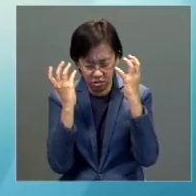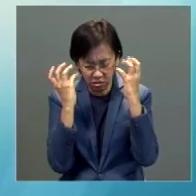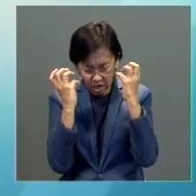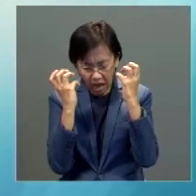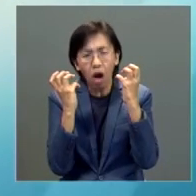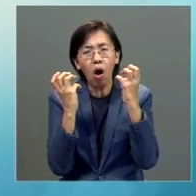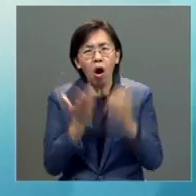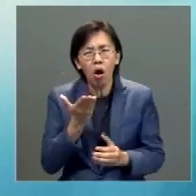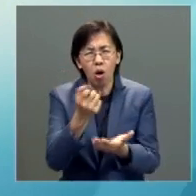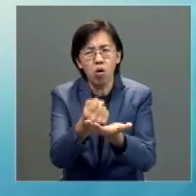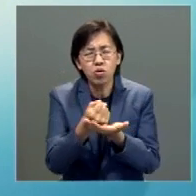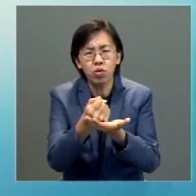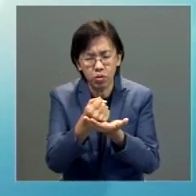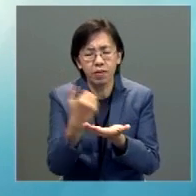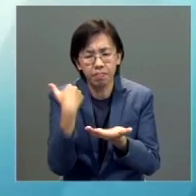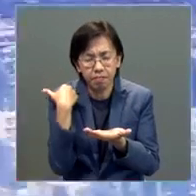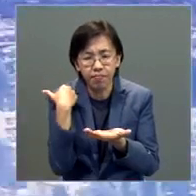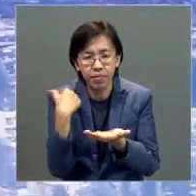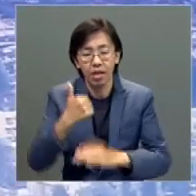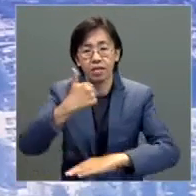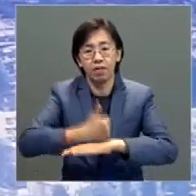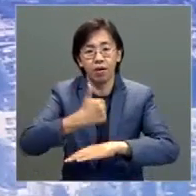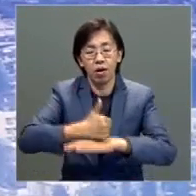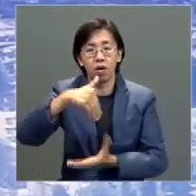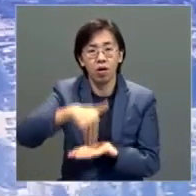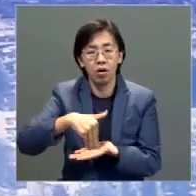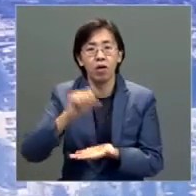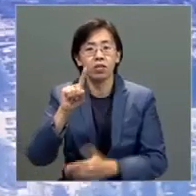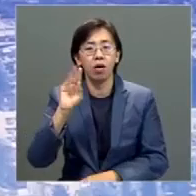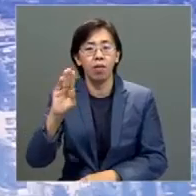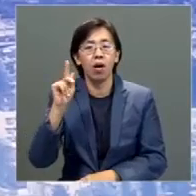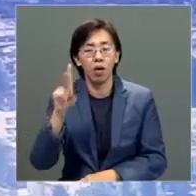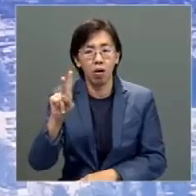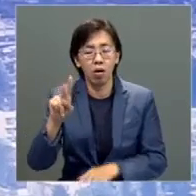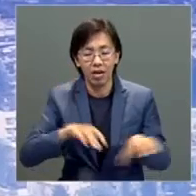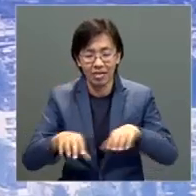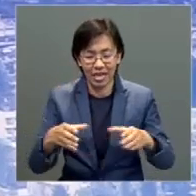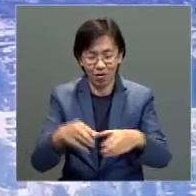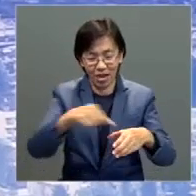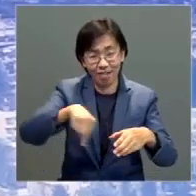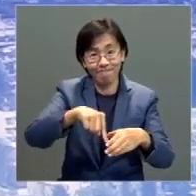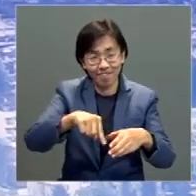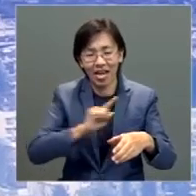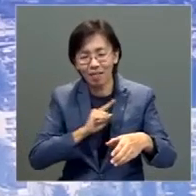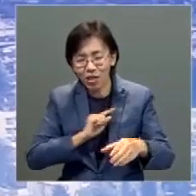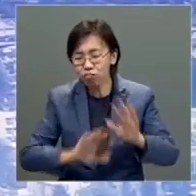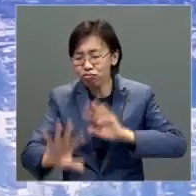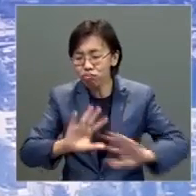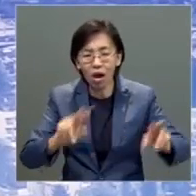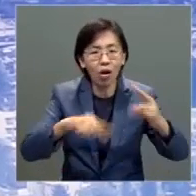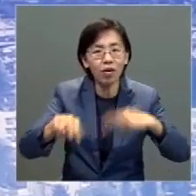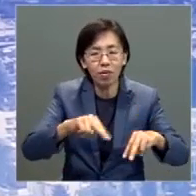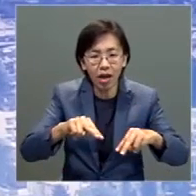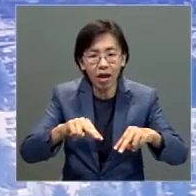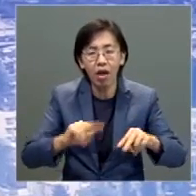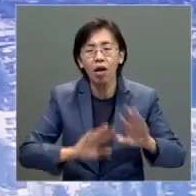ความช่วยเหลือนะครับตอนนี้ทางท่านผอ.ศูนย์สบค.ก็จัดหน่วยงานต่างๆเข้าไปดูแลทั้งหม